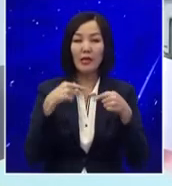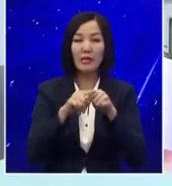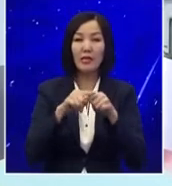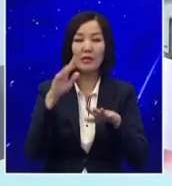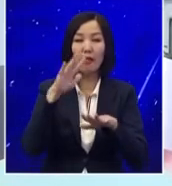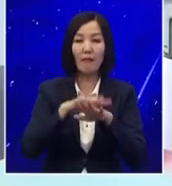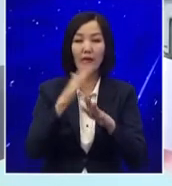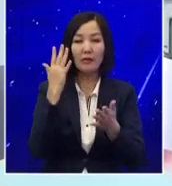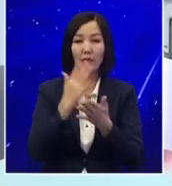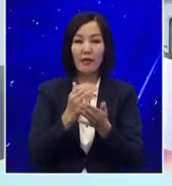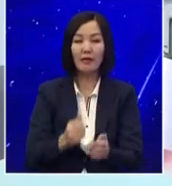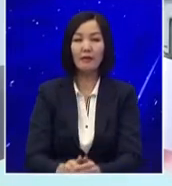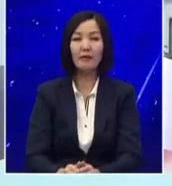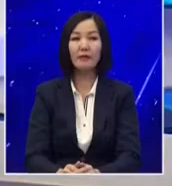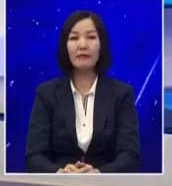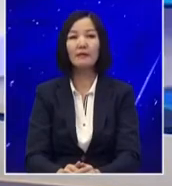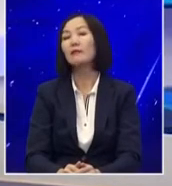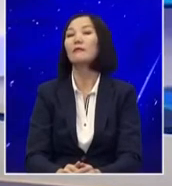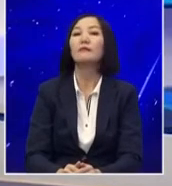база берілген.